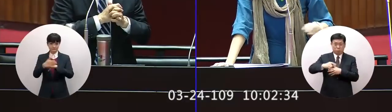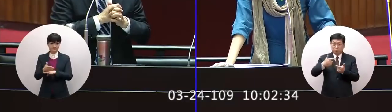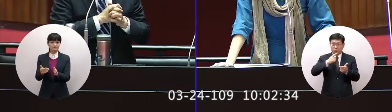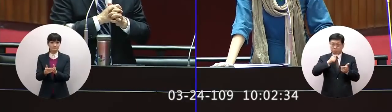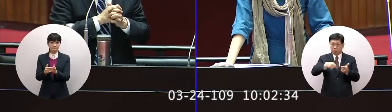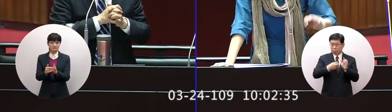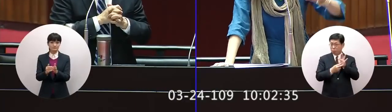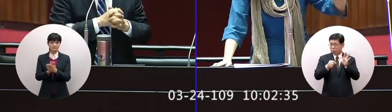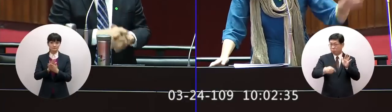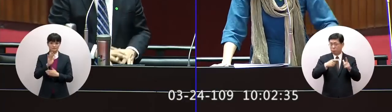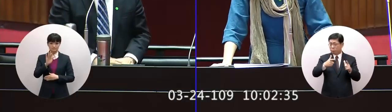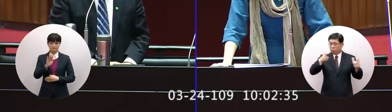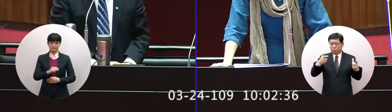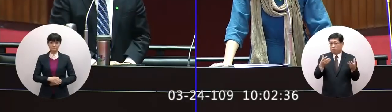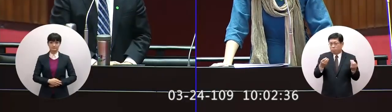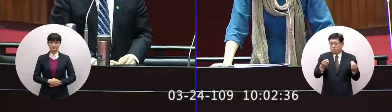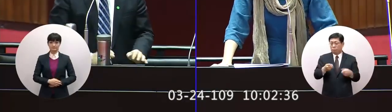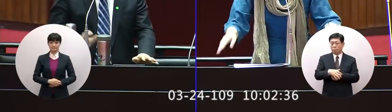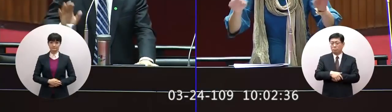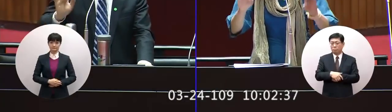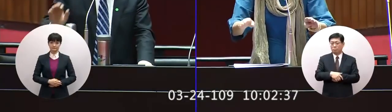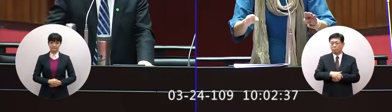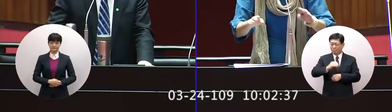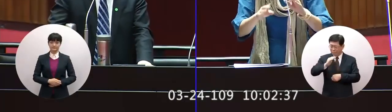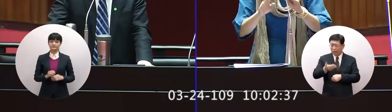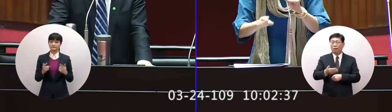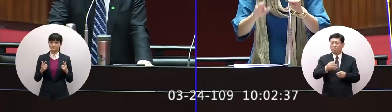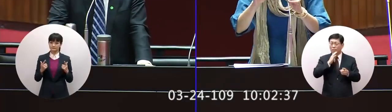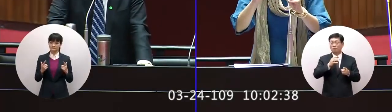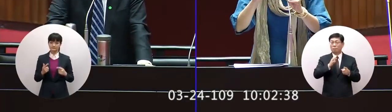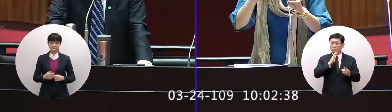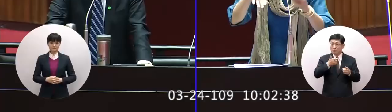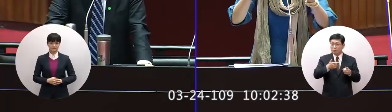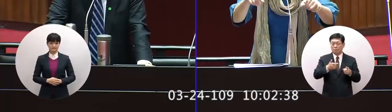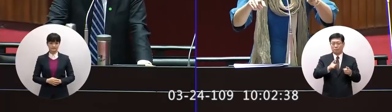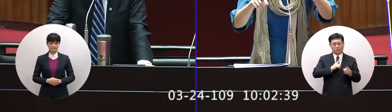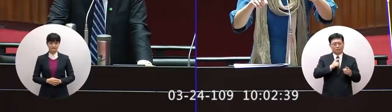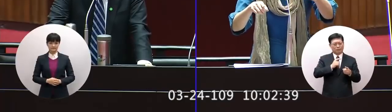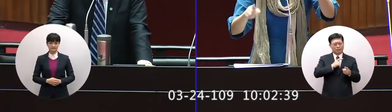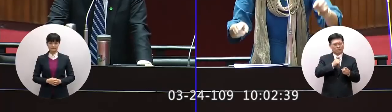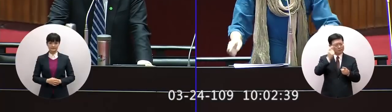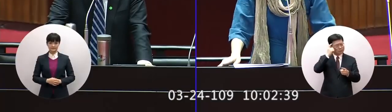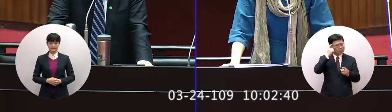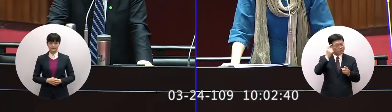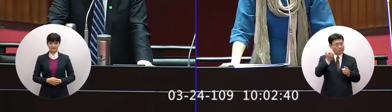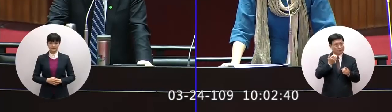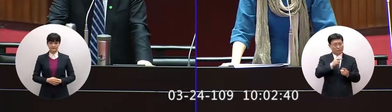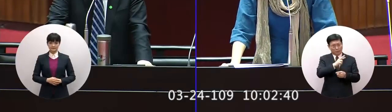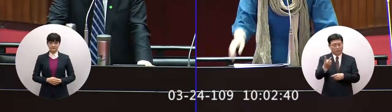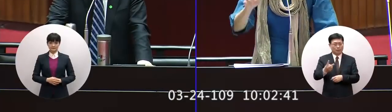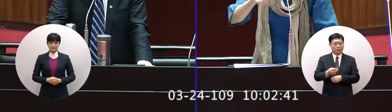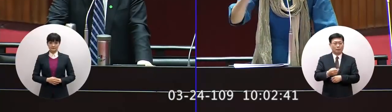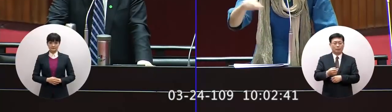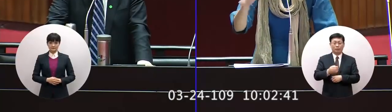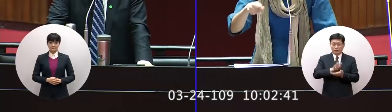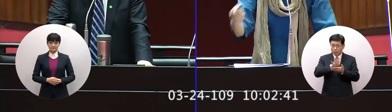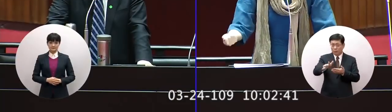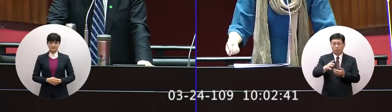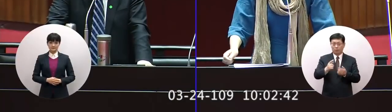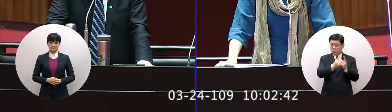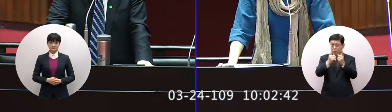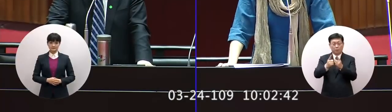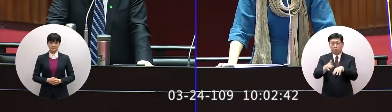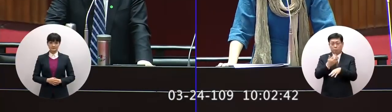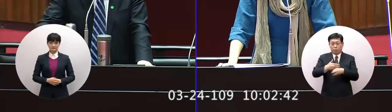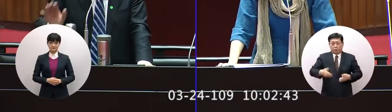条没有做这样的一个扩充的解释哦。但是是不是你要改变你之前的讲法？就未来不管怎么